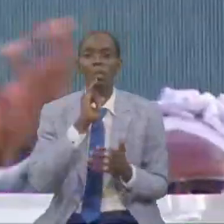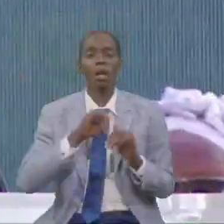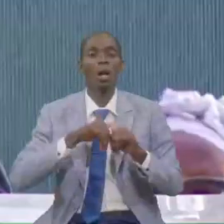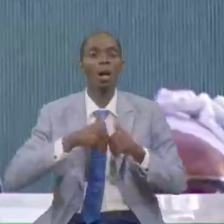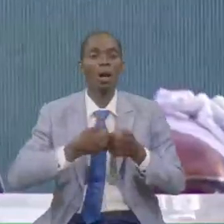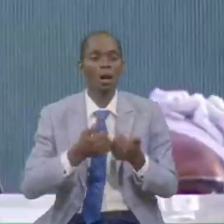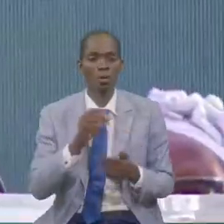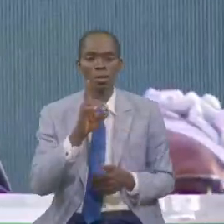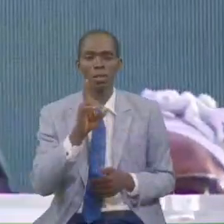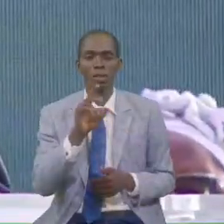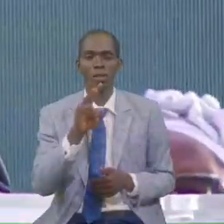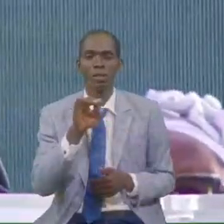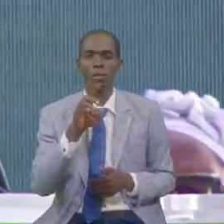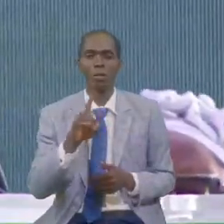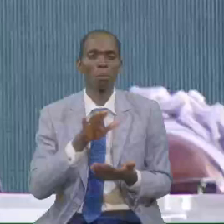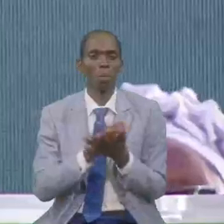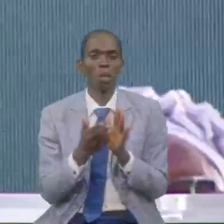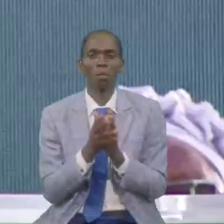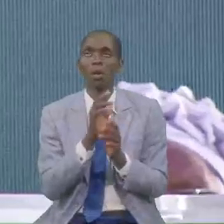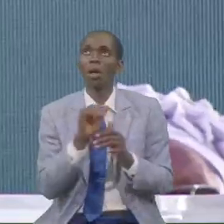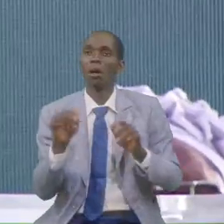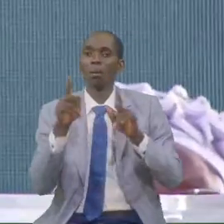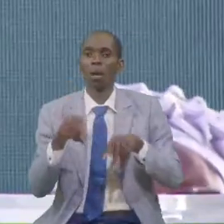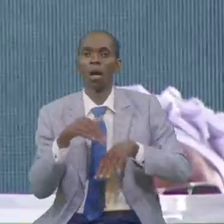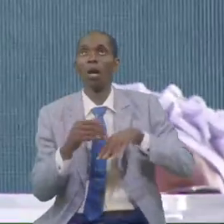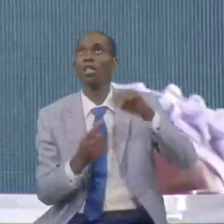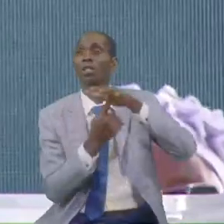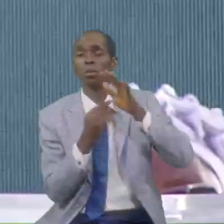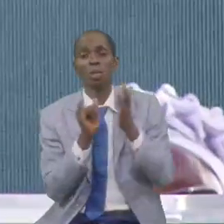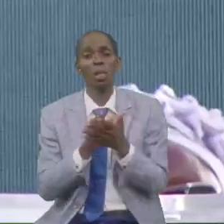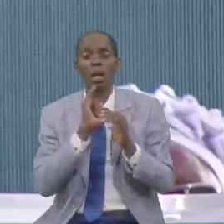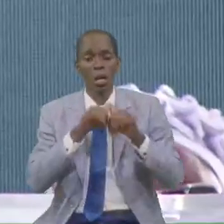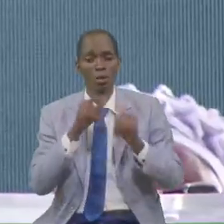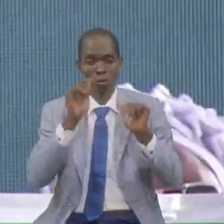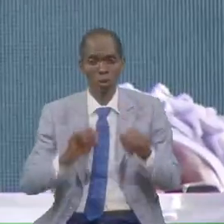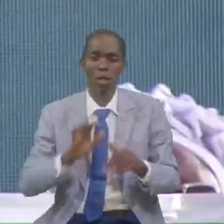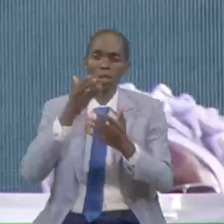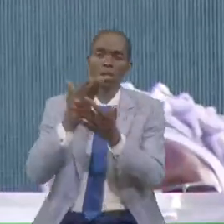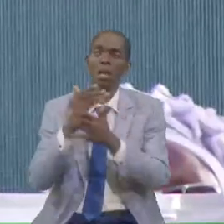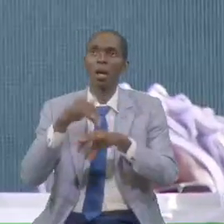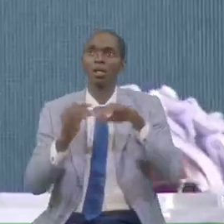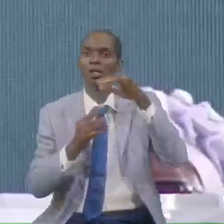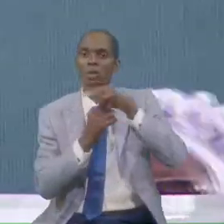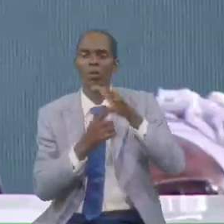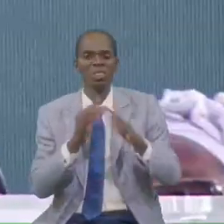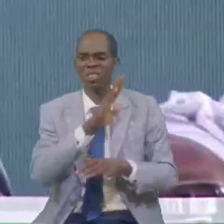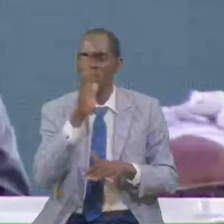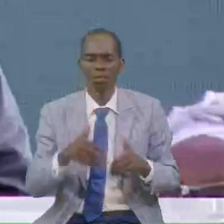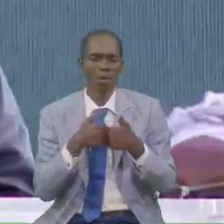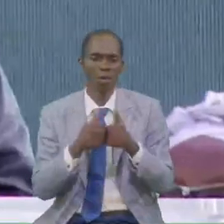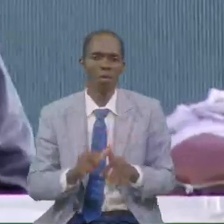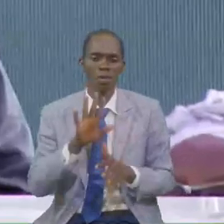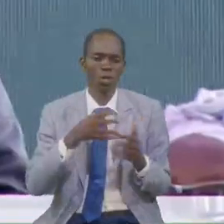C'est comme ça David est devenu héros. Et c'est comme ça nous devenons des héros. Ne perdant jamais